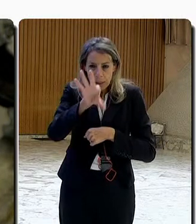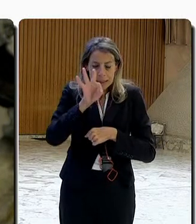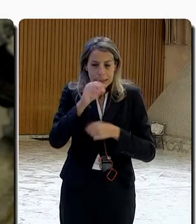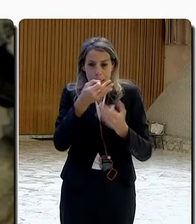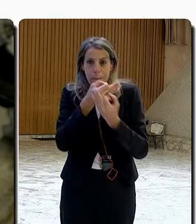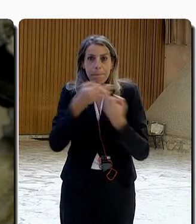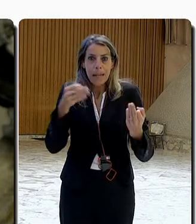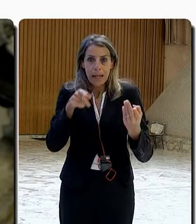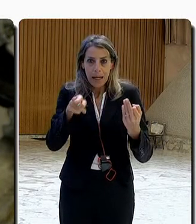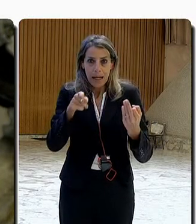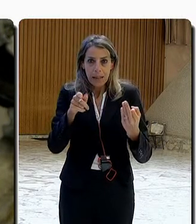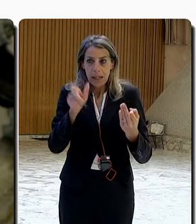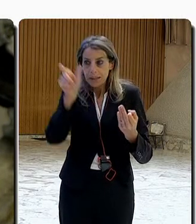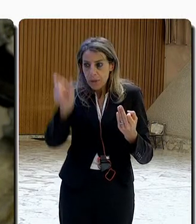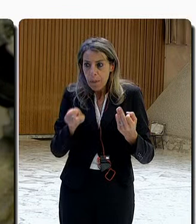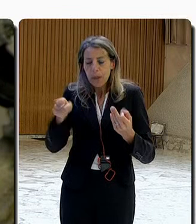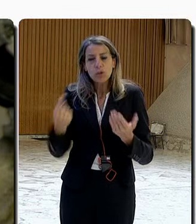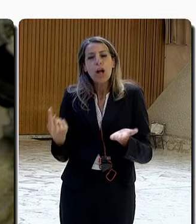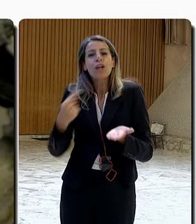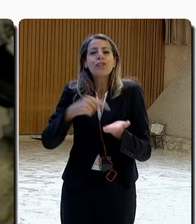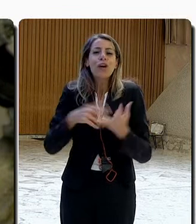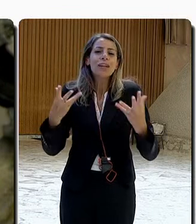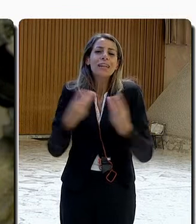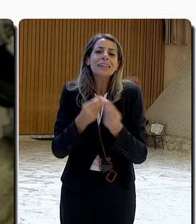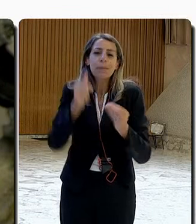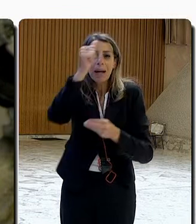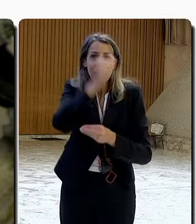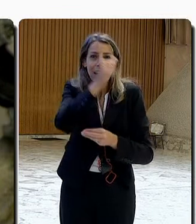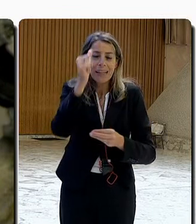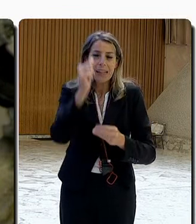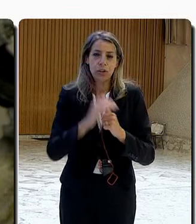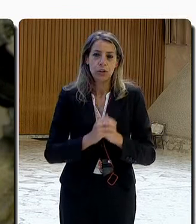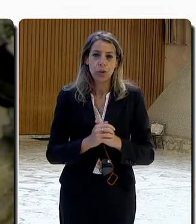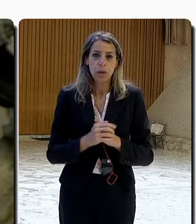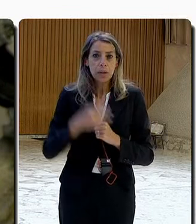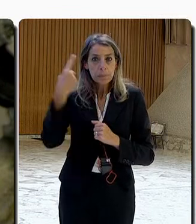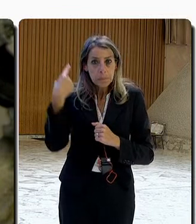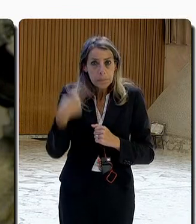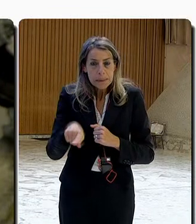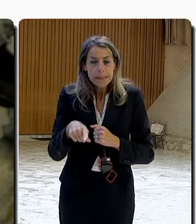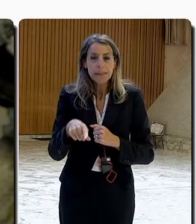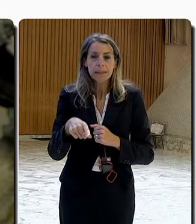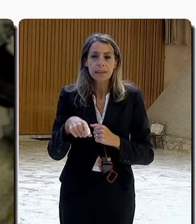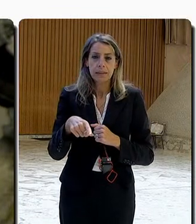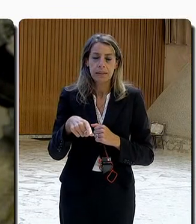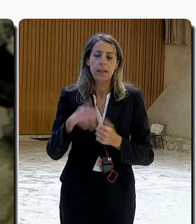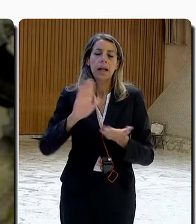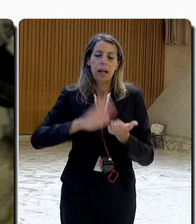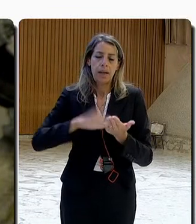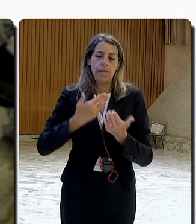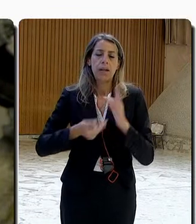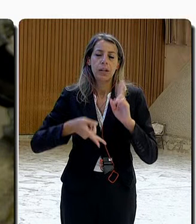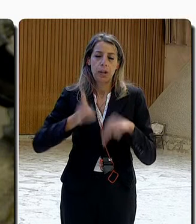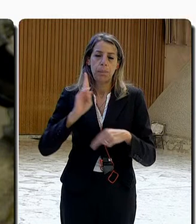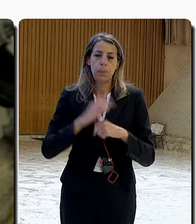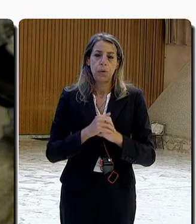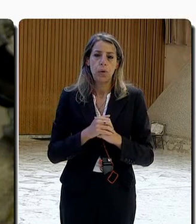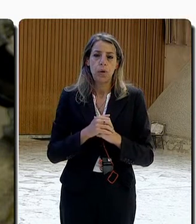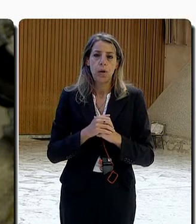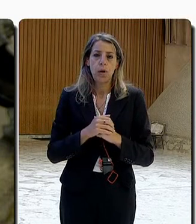porteremo le persone a Cristo. È questo ciò che più conta nell'azione